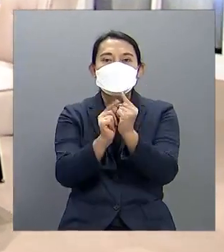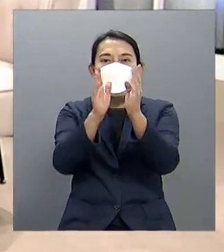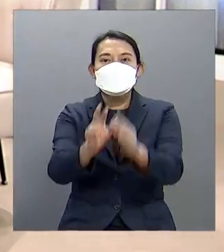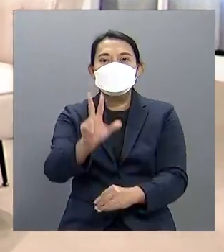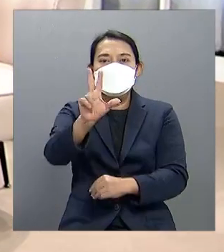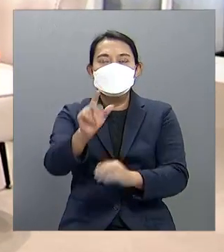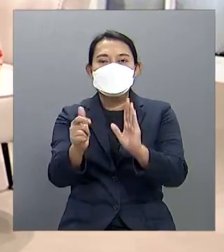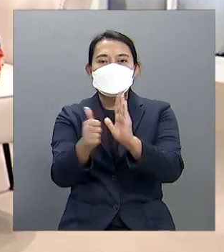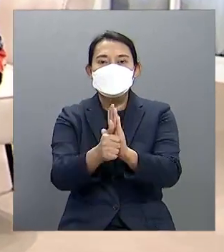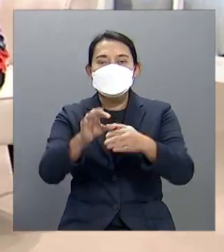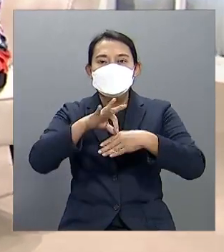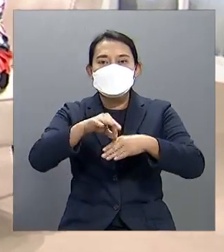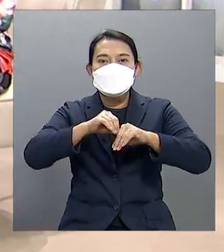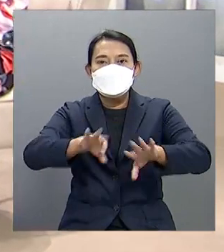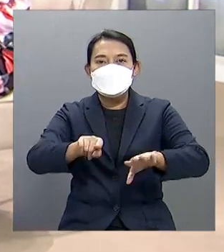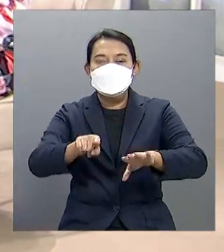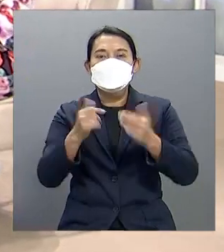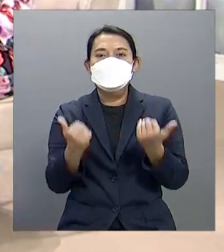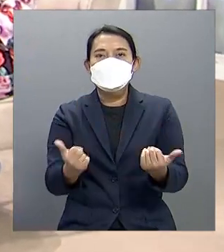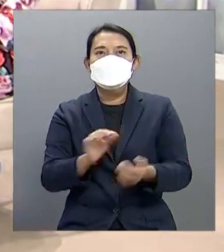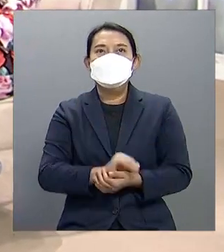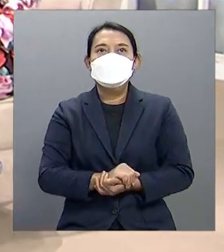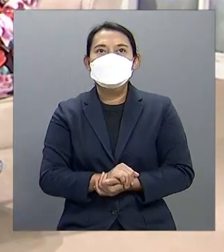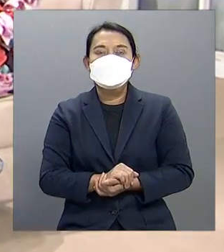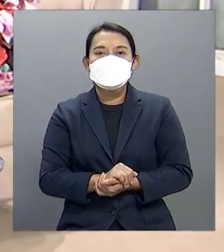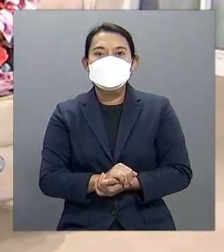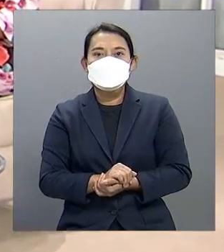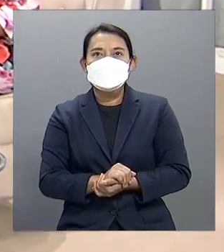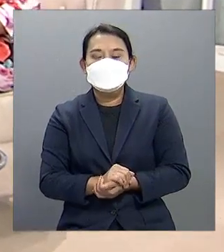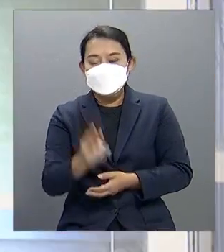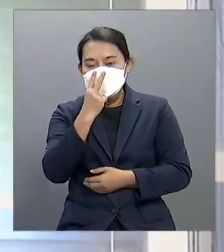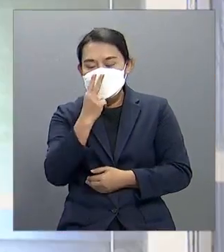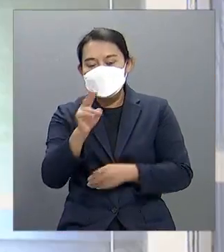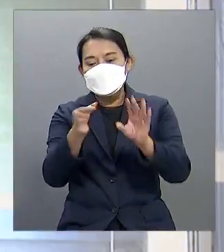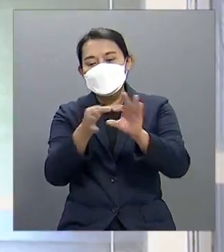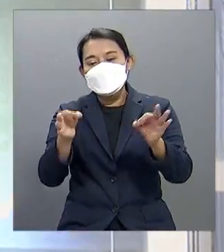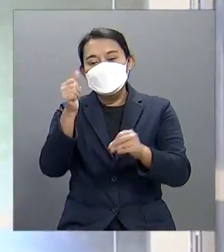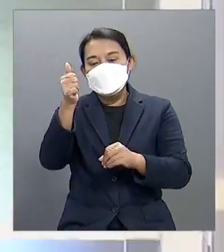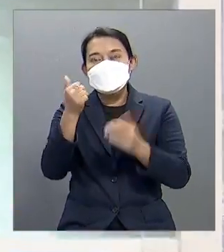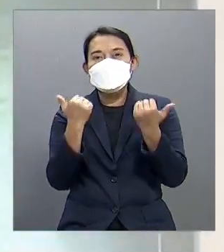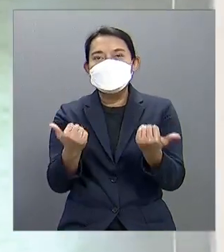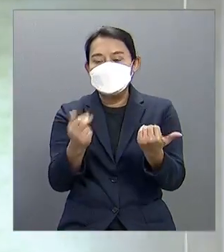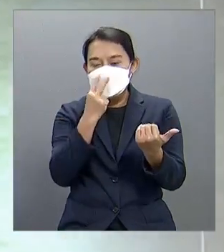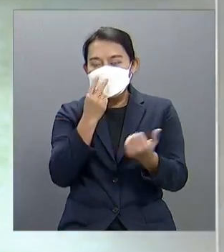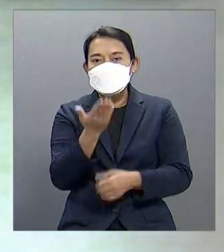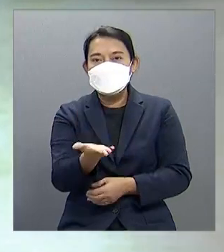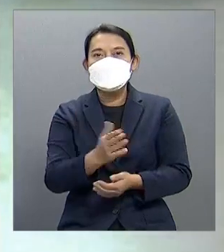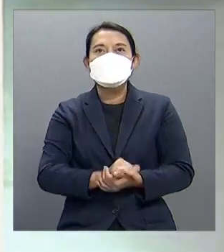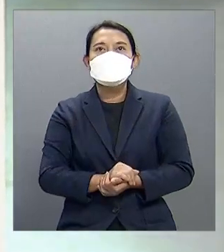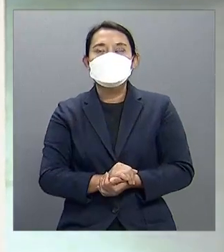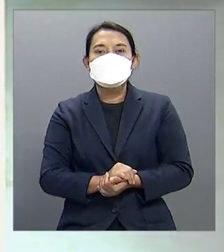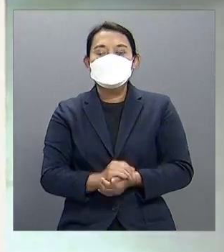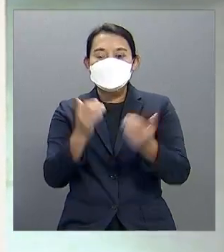อยยิ้มเช้าวันนี้ด้วยนะครับเช่นเคยครับเริ่มกันด้วย motivation กับพี่ปุ๊เป้พัฒนาเลยครับ ขอบคุณค่ะคุณต๊อบคุณผู้ชมคะเช้านี้มี